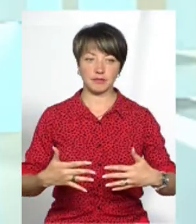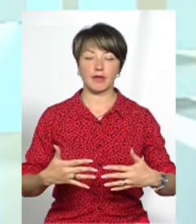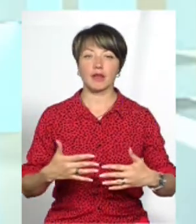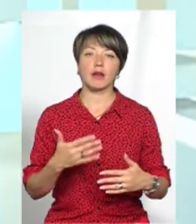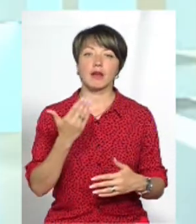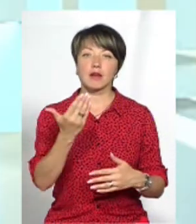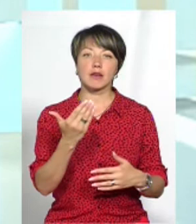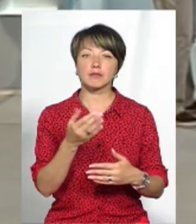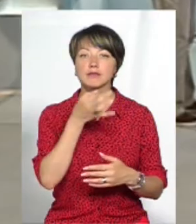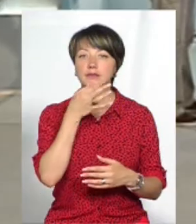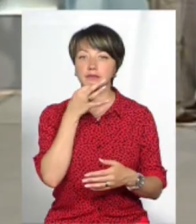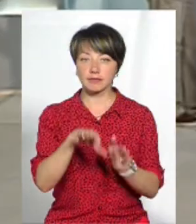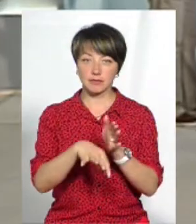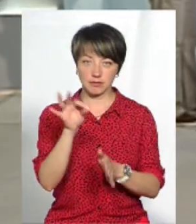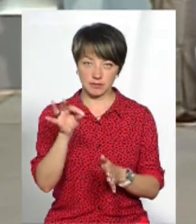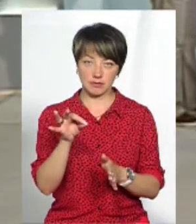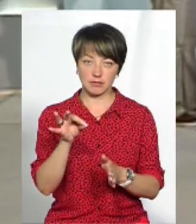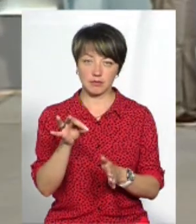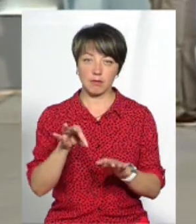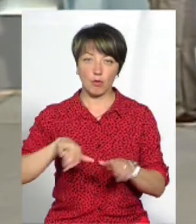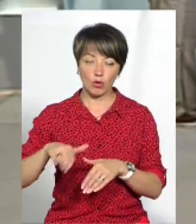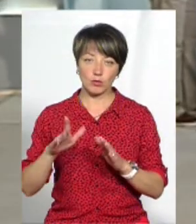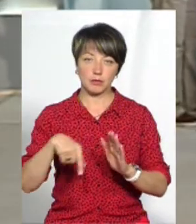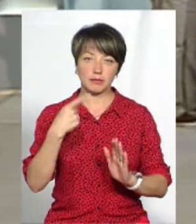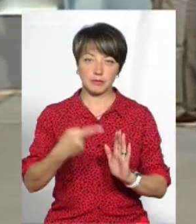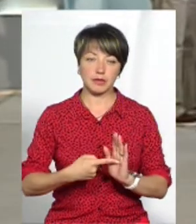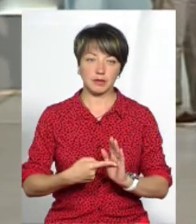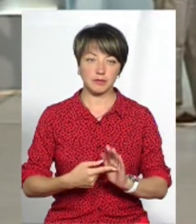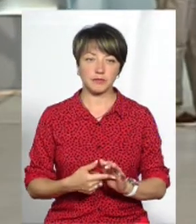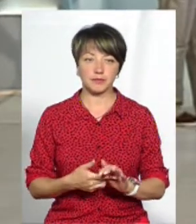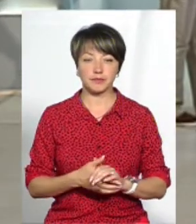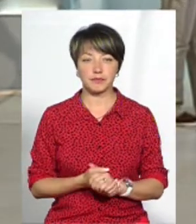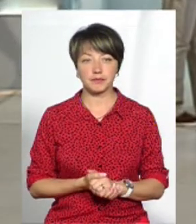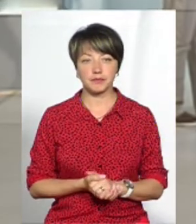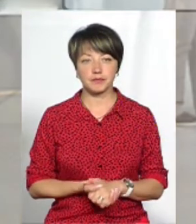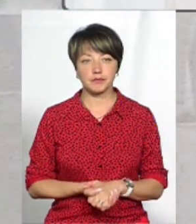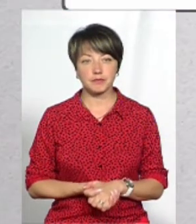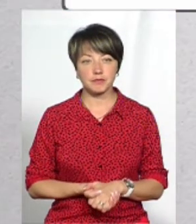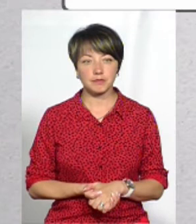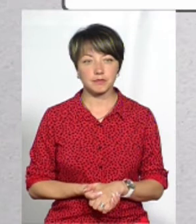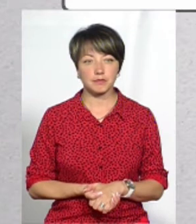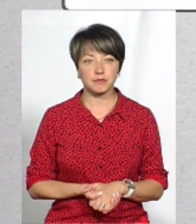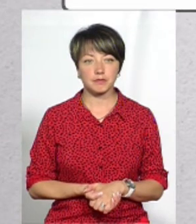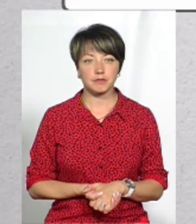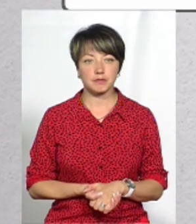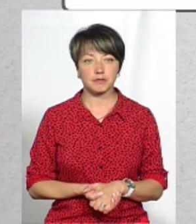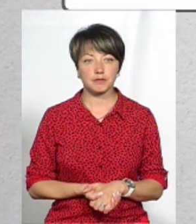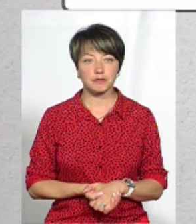виклики округу за галузями. Прошу вас визначитись із цією галуззю, яка найбільше імпонує вам, і з'явиться питання.